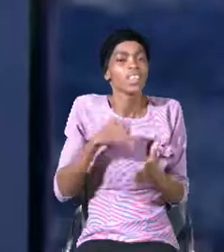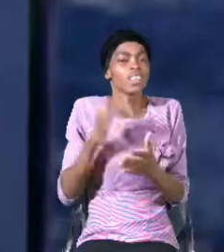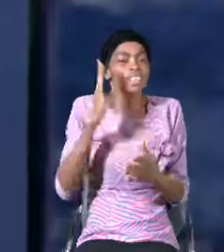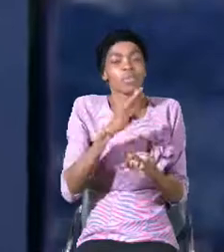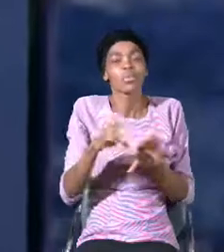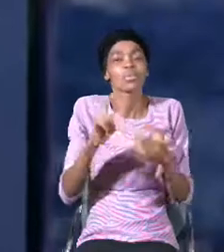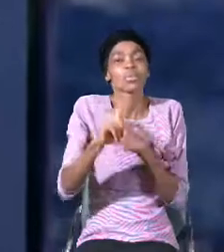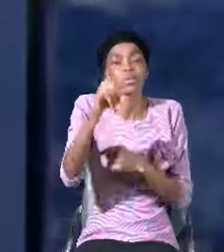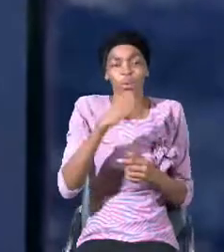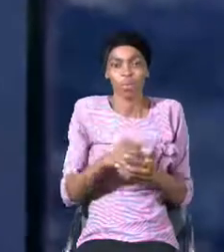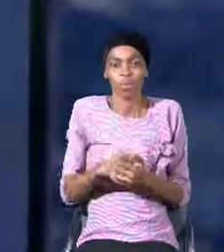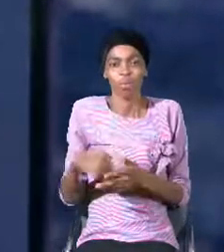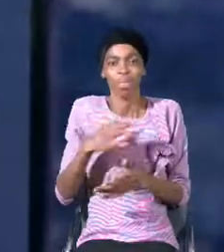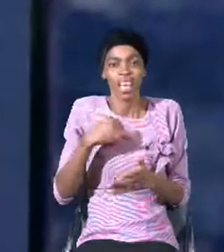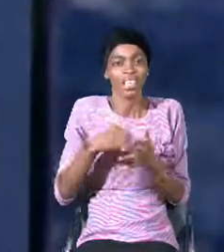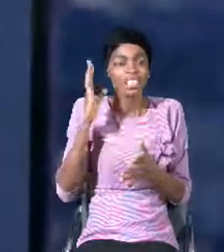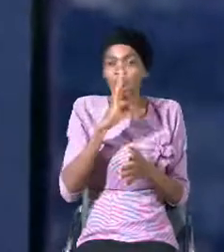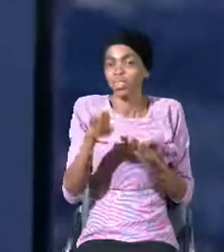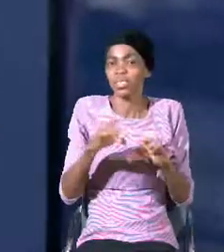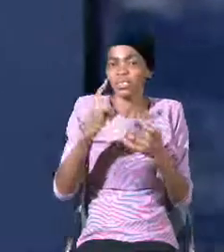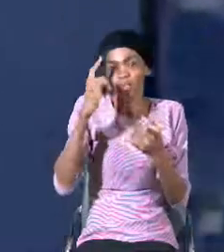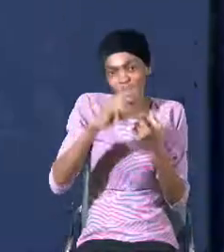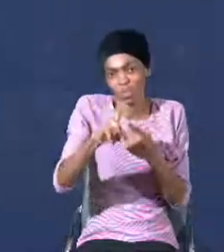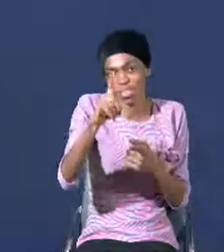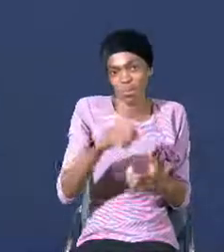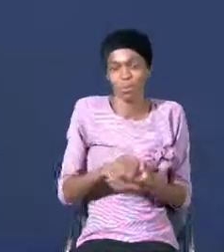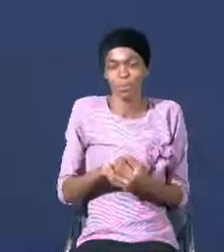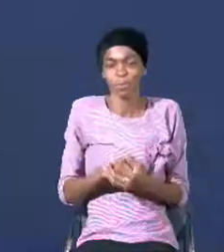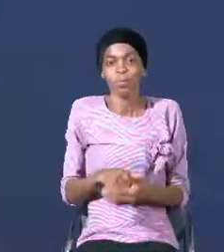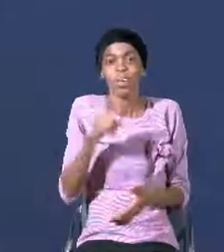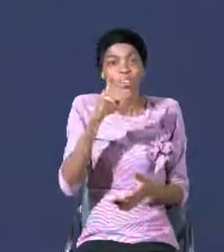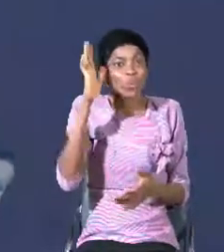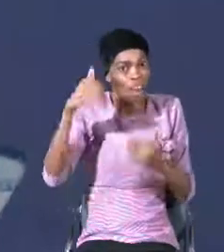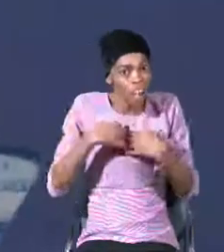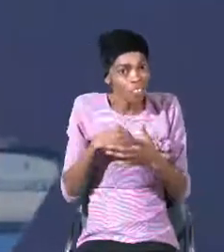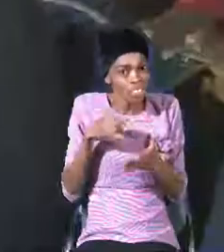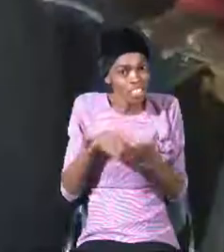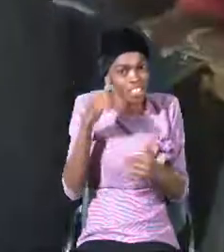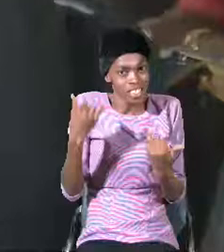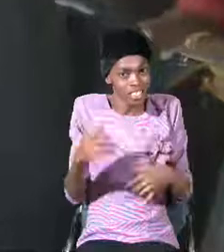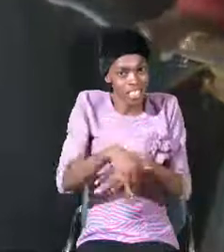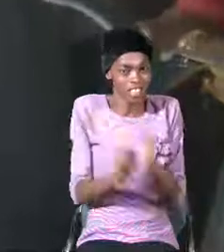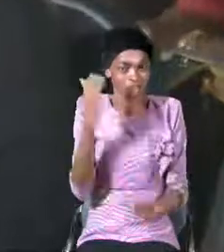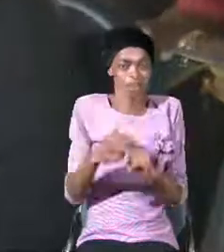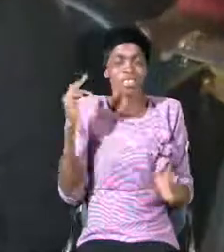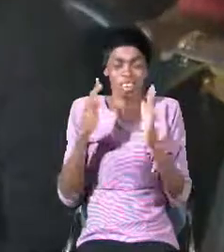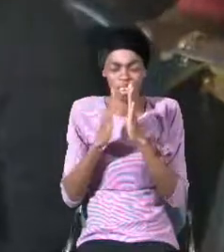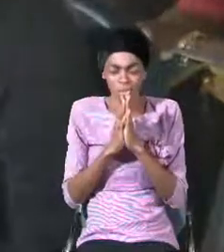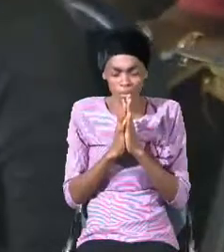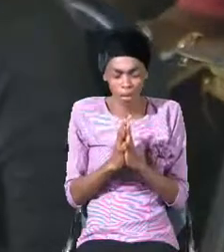demandez ce que vous voudrez, et cela vous sera accordé, et cela vous sera accordé. Vous l'avez ce soir au nom de